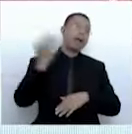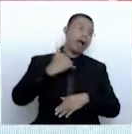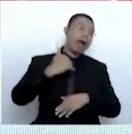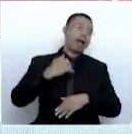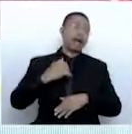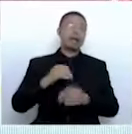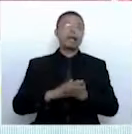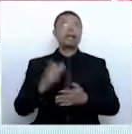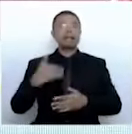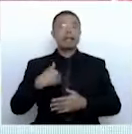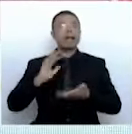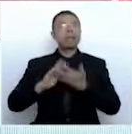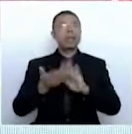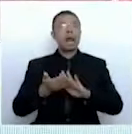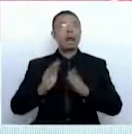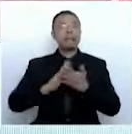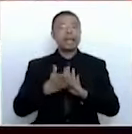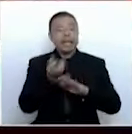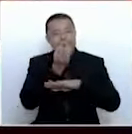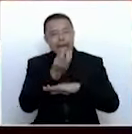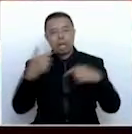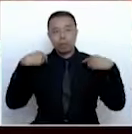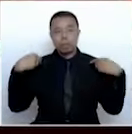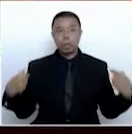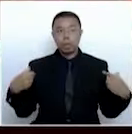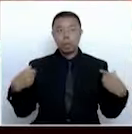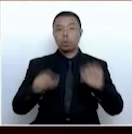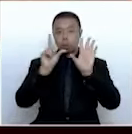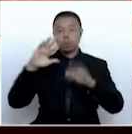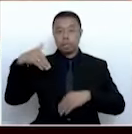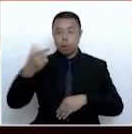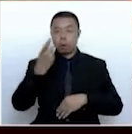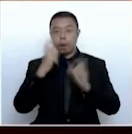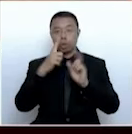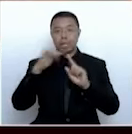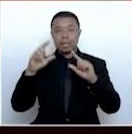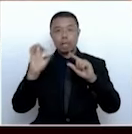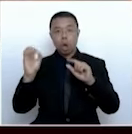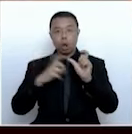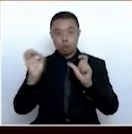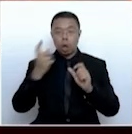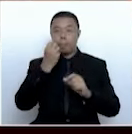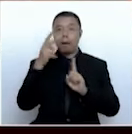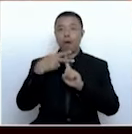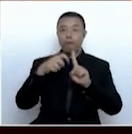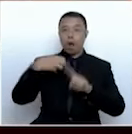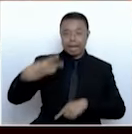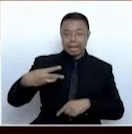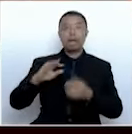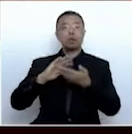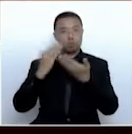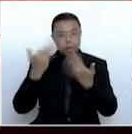ibunda, sempat menjadi penasehat gubernur 7 tahun, Pak Sutioso dan Pak Foke, kemudian menjadi wali